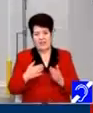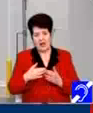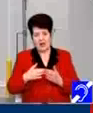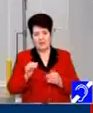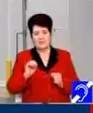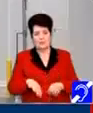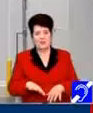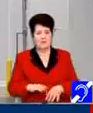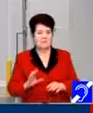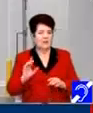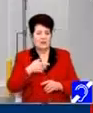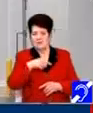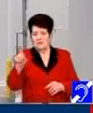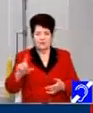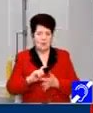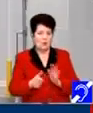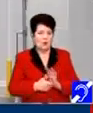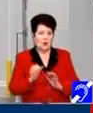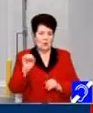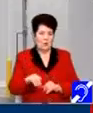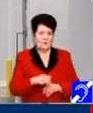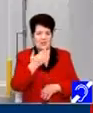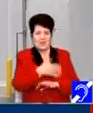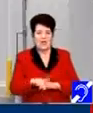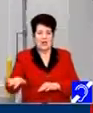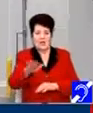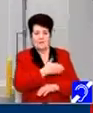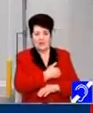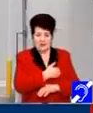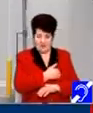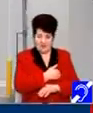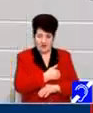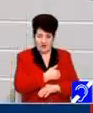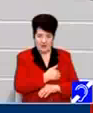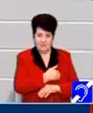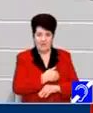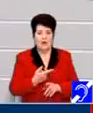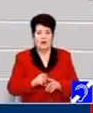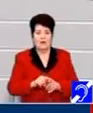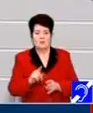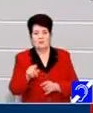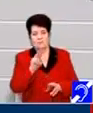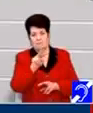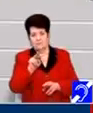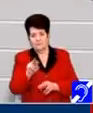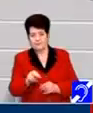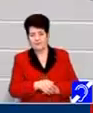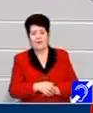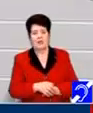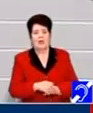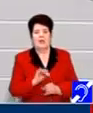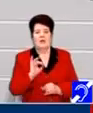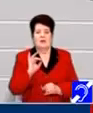din oricare colț al lumii, din, la birou, din, din câmp, dacă vrem, ne unim cu sistemul nostru de monitorizare.